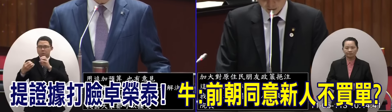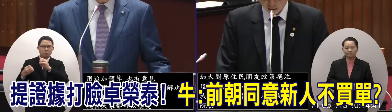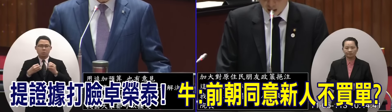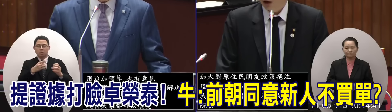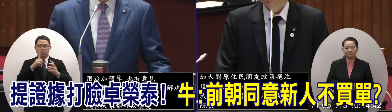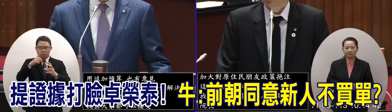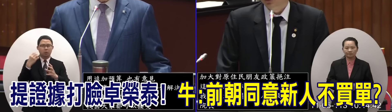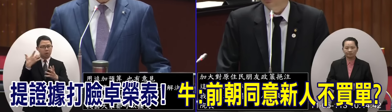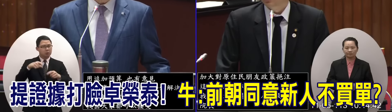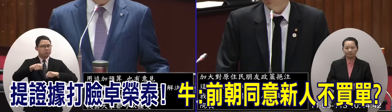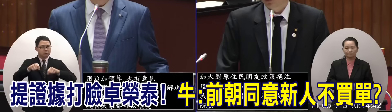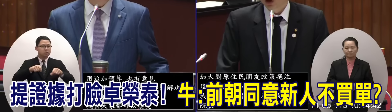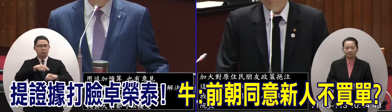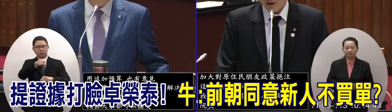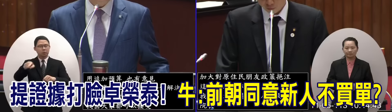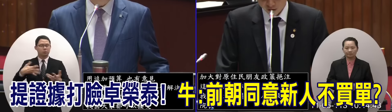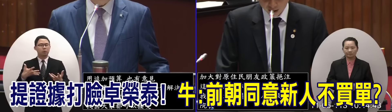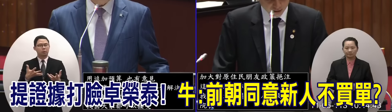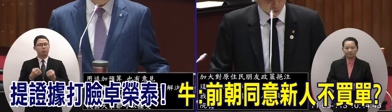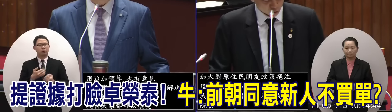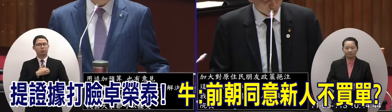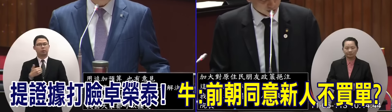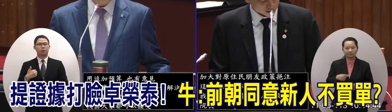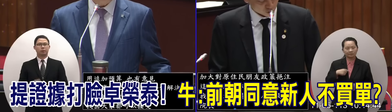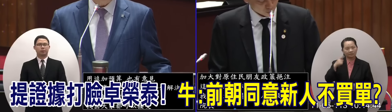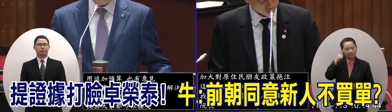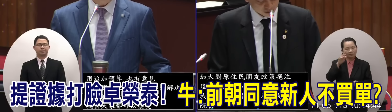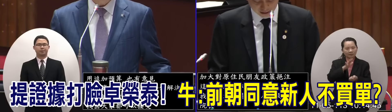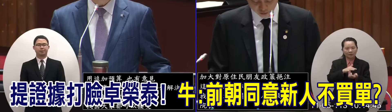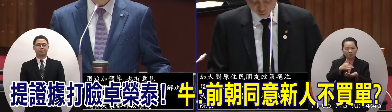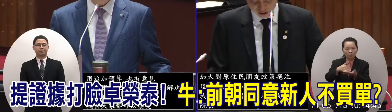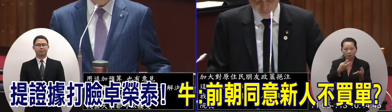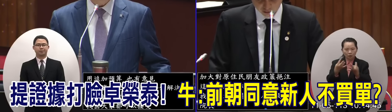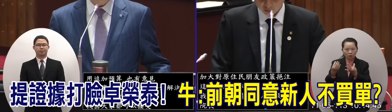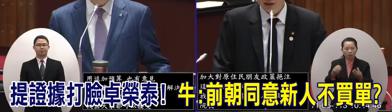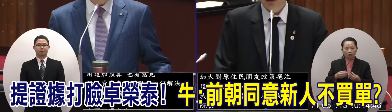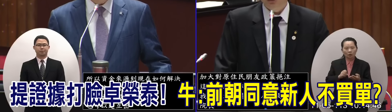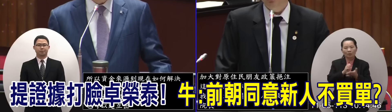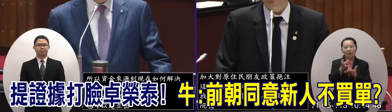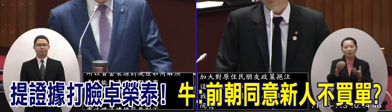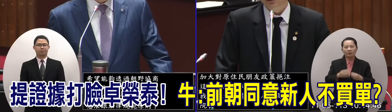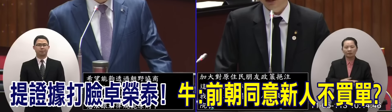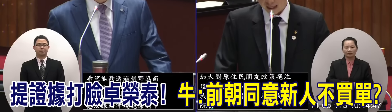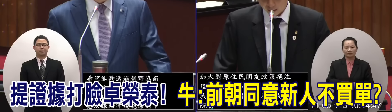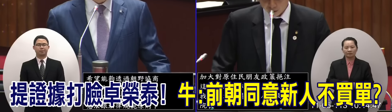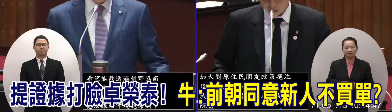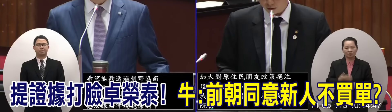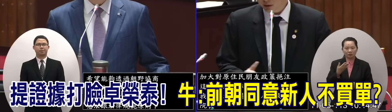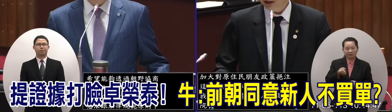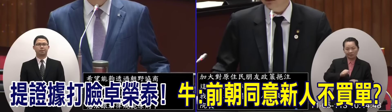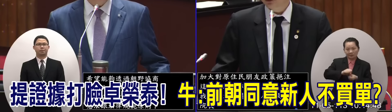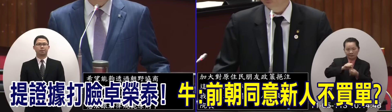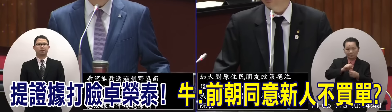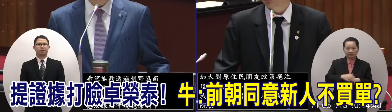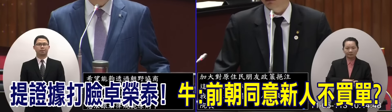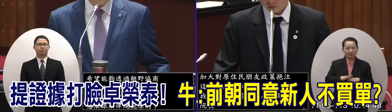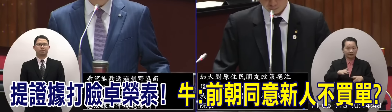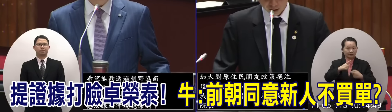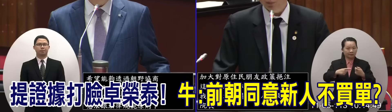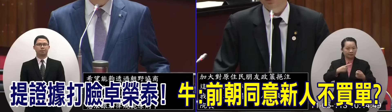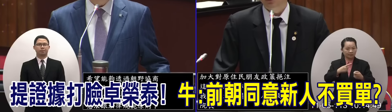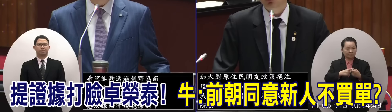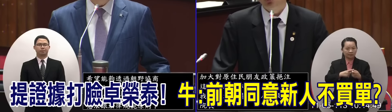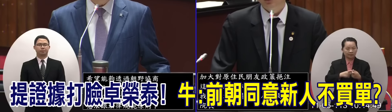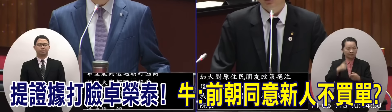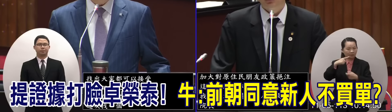的方案。 好，这个我也帮院长稍微算了一下，虽然我没有写在荧幕上面哦，但是即便哦增加，因为你今年哦